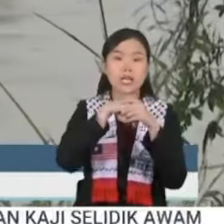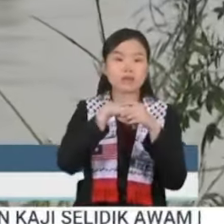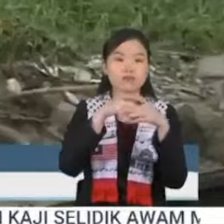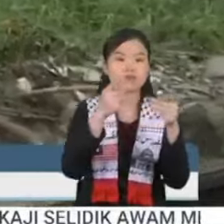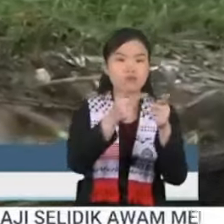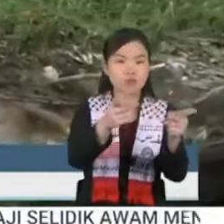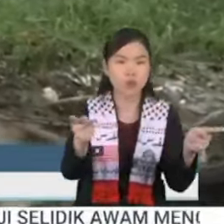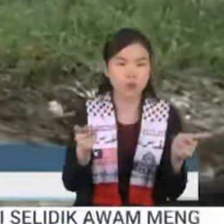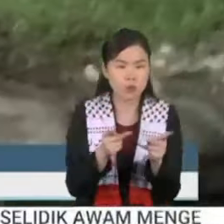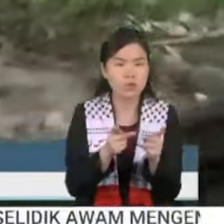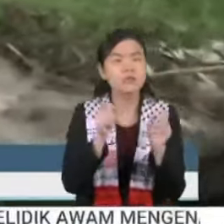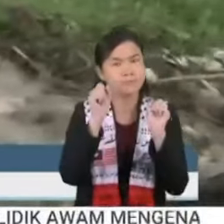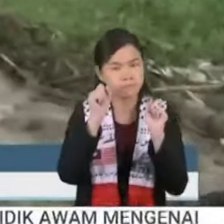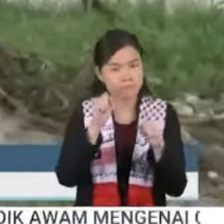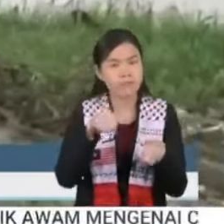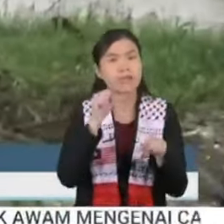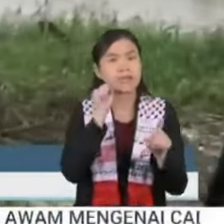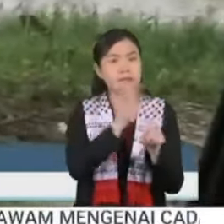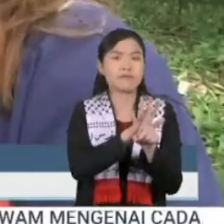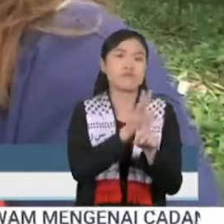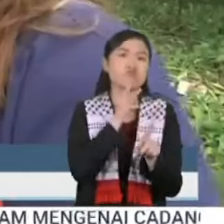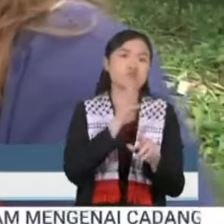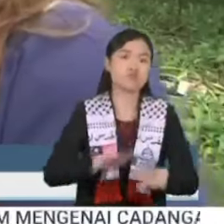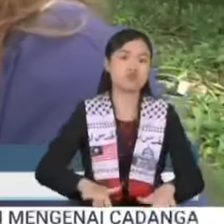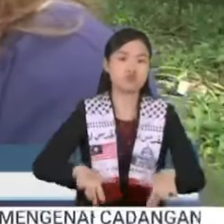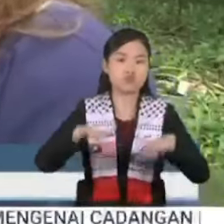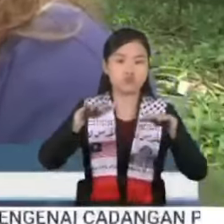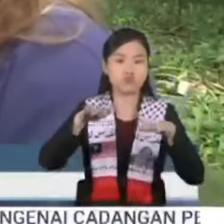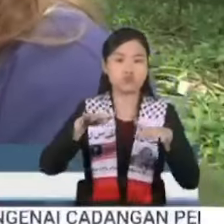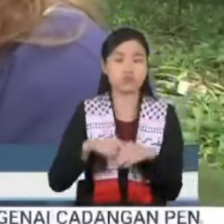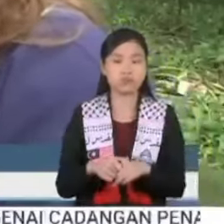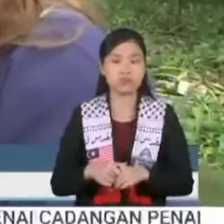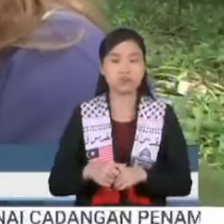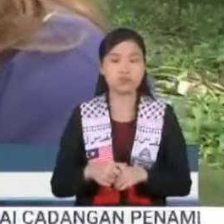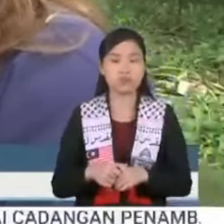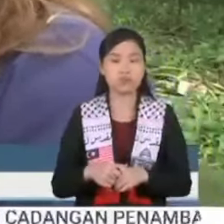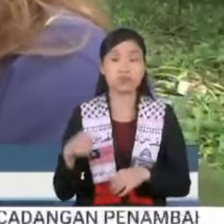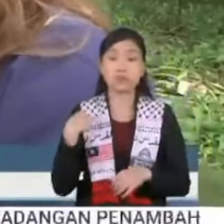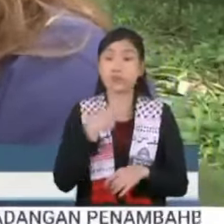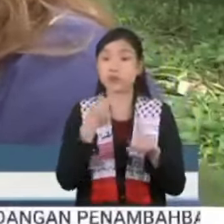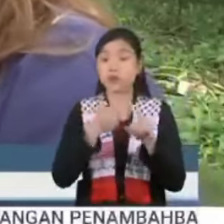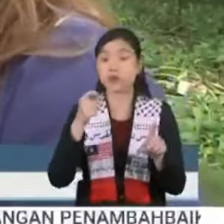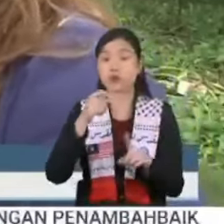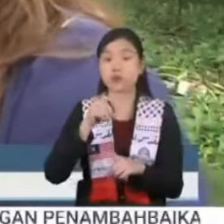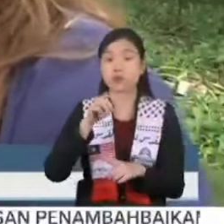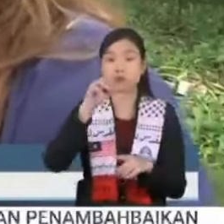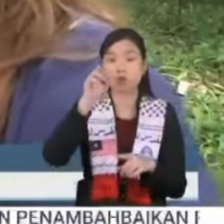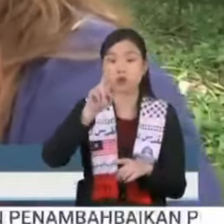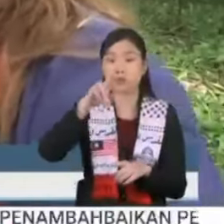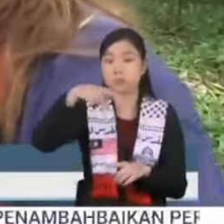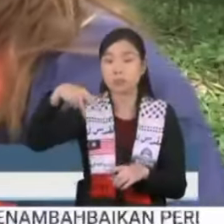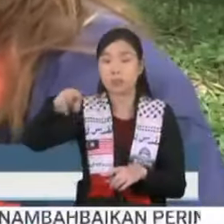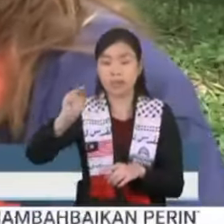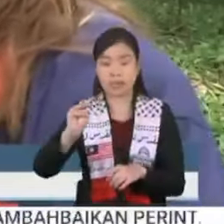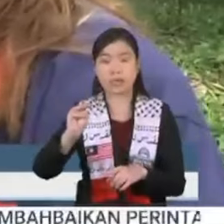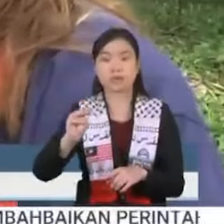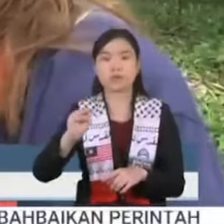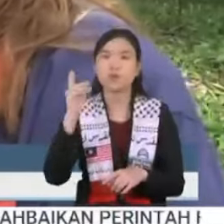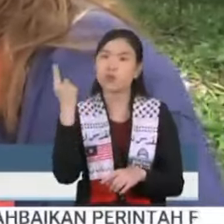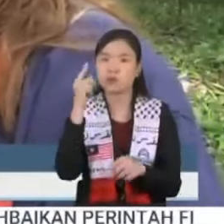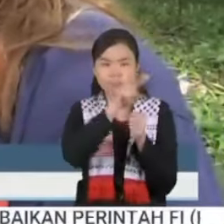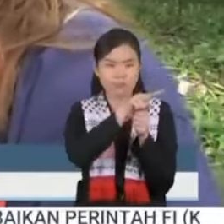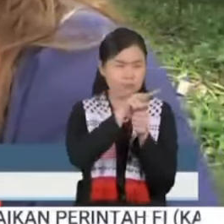yang berpotensi dilanda banjir. Pun kami di pihak UPPM masih memantau keadaan dan dari masa ke